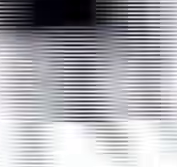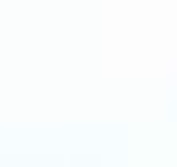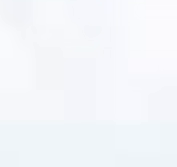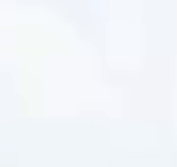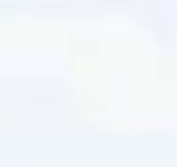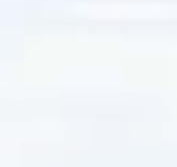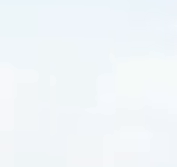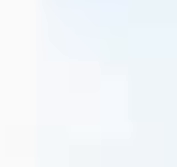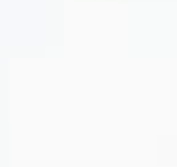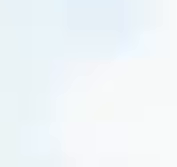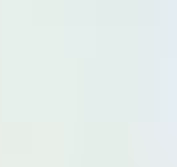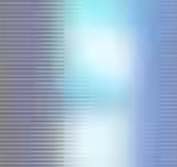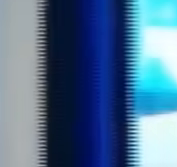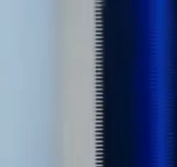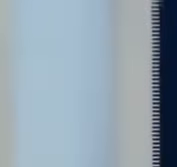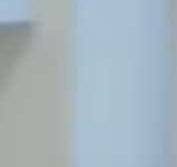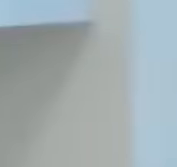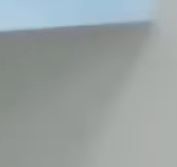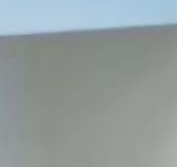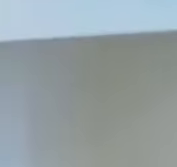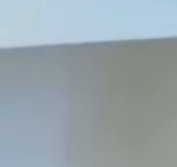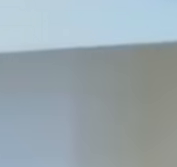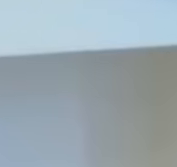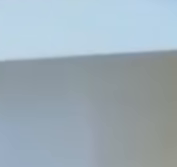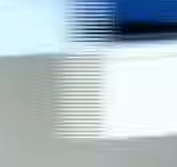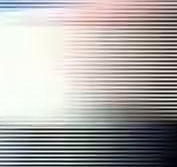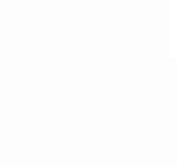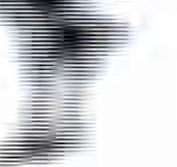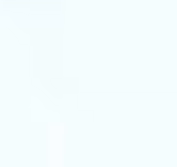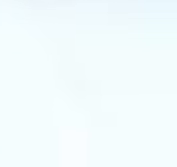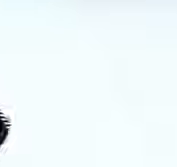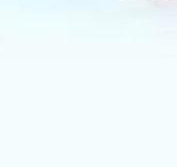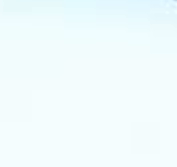Salome Zurabișului opoziției Simedi, Orbelie nebisa să hlăși consultație, bigrzel deba.